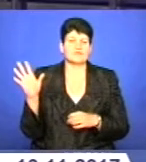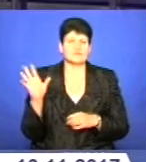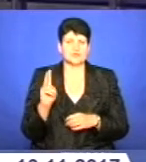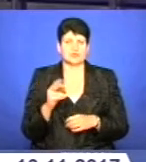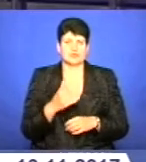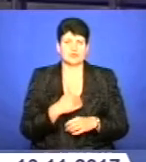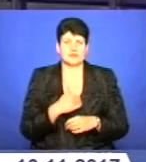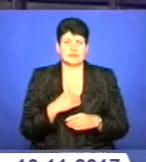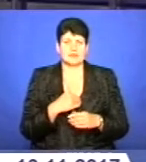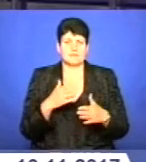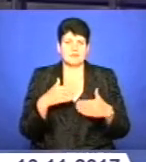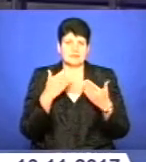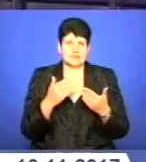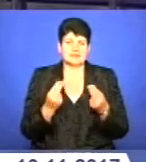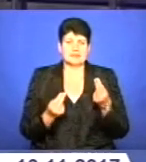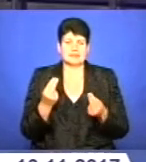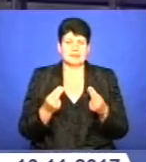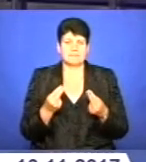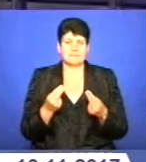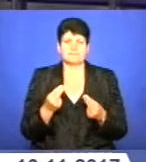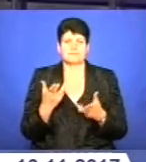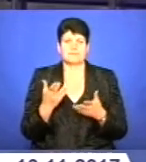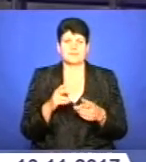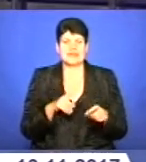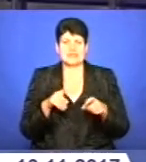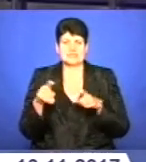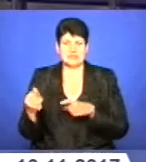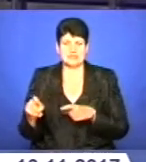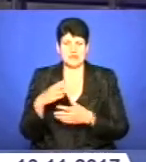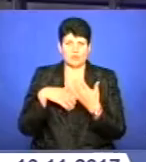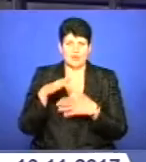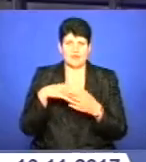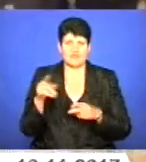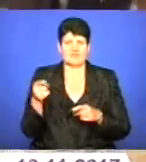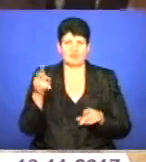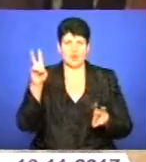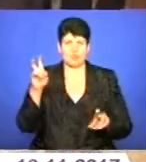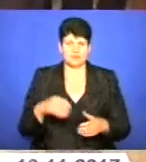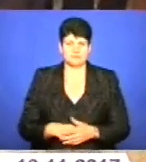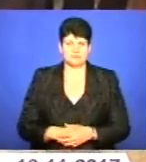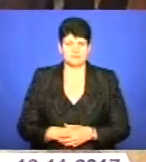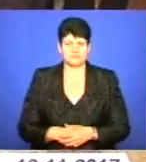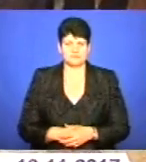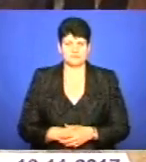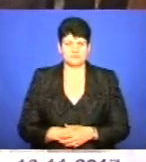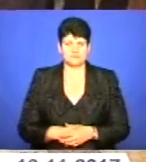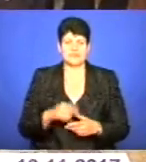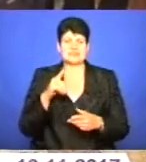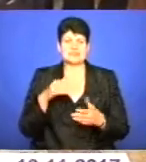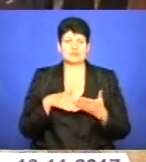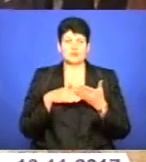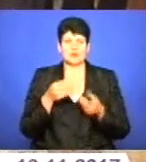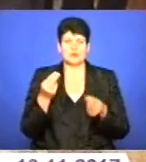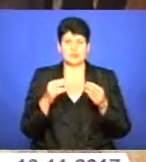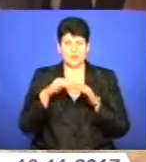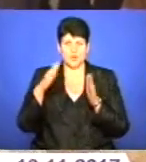презентації соціальної гри «Переселенська блуканина» у Тернополі. Детальніше у сюжеті. За допомогою грального